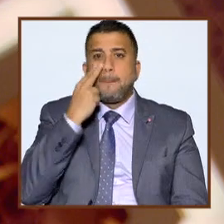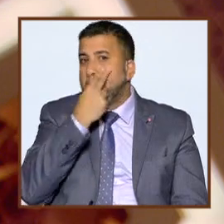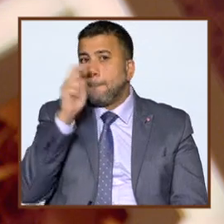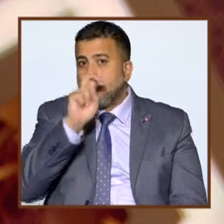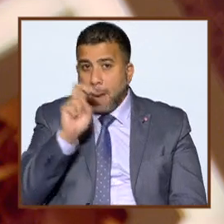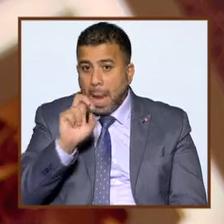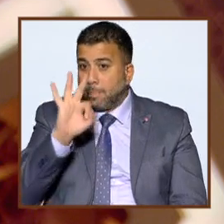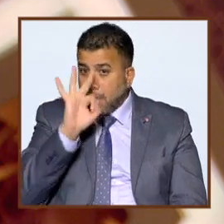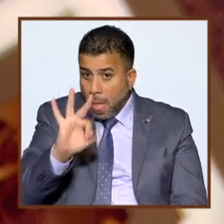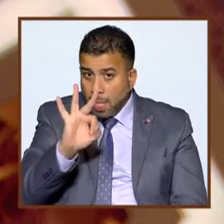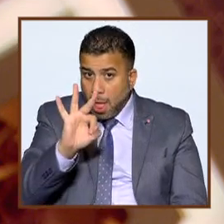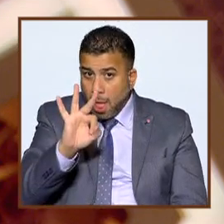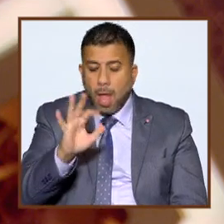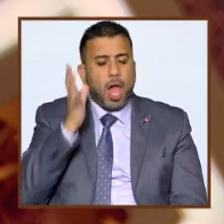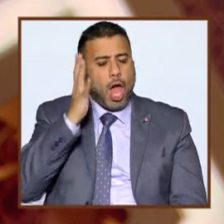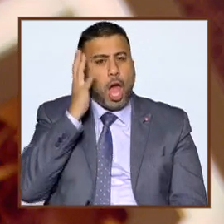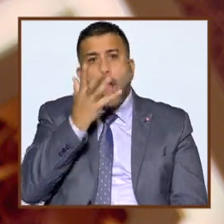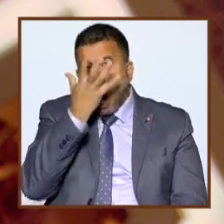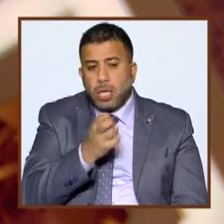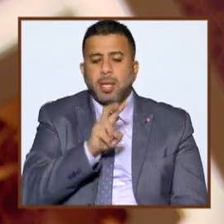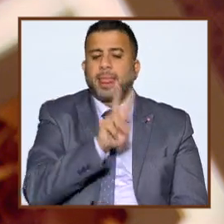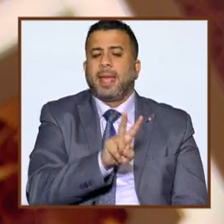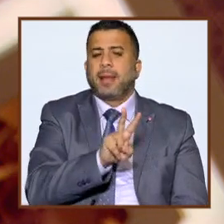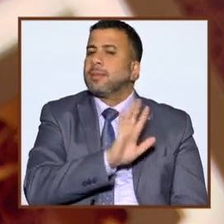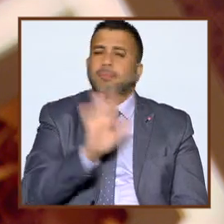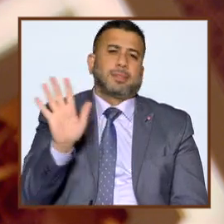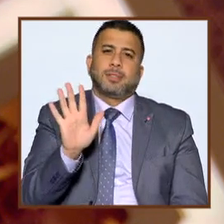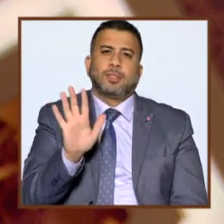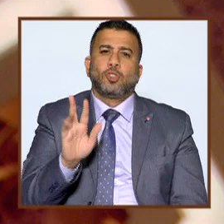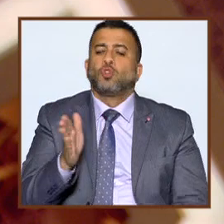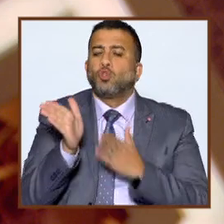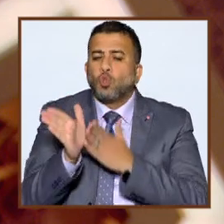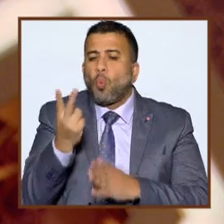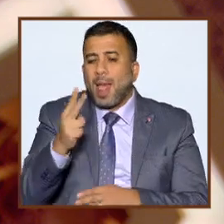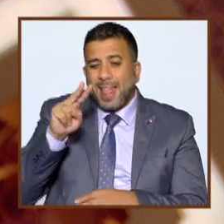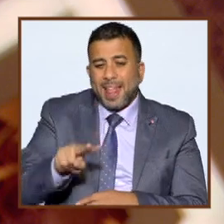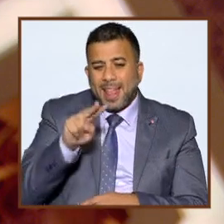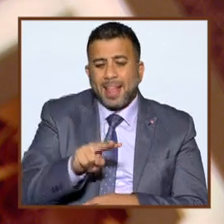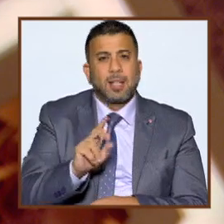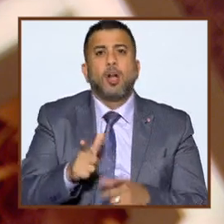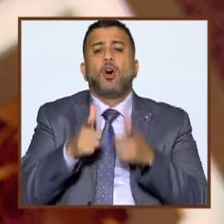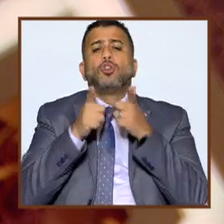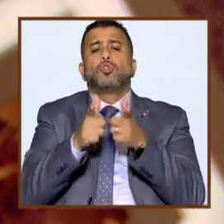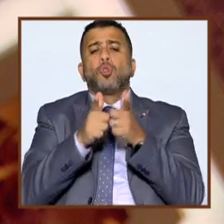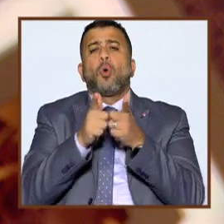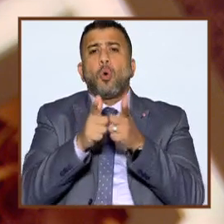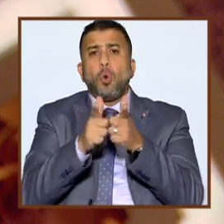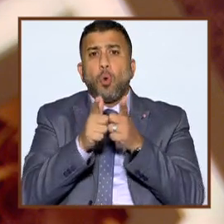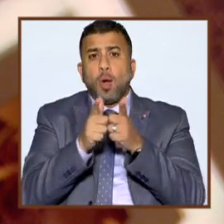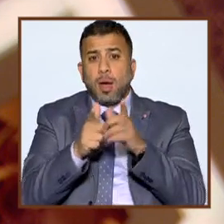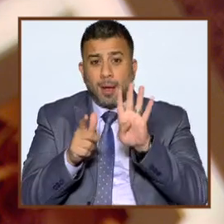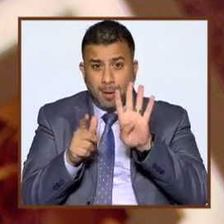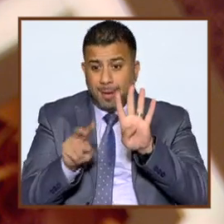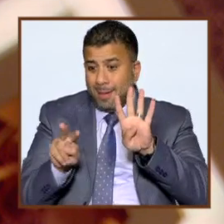ثم تقومين تصلين العشاء مباشرة ركعتين، ما تأتي بسنة راتبة بينهما، مثل الظهر والعصر صلين الظهر